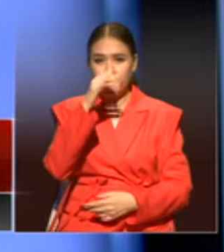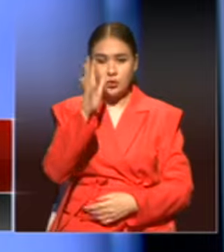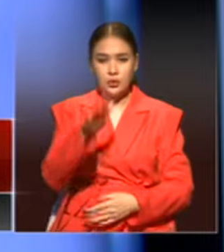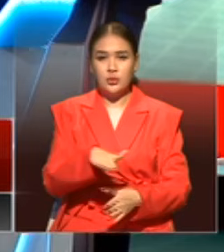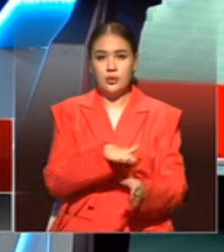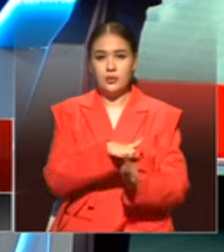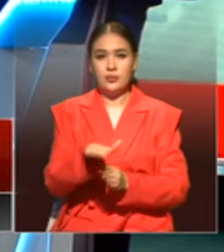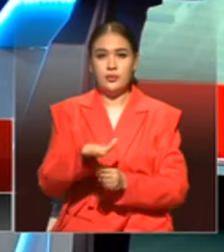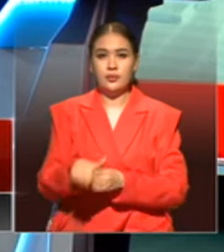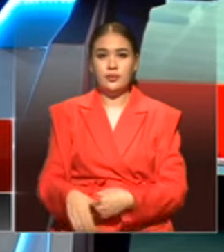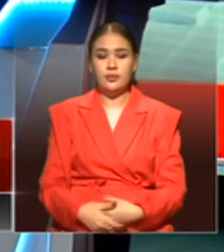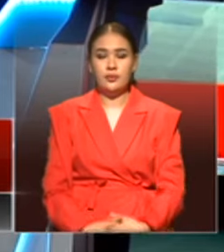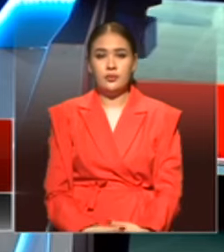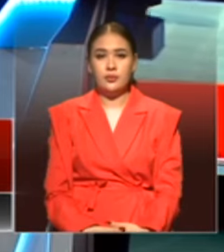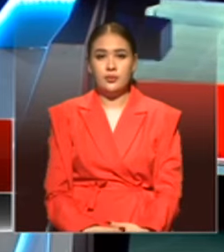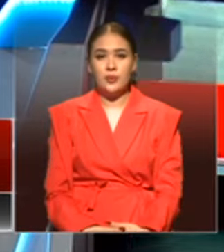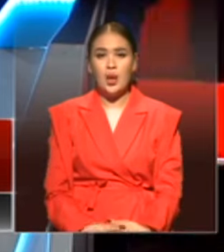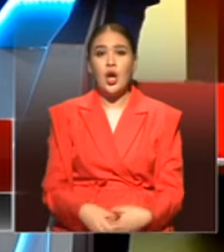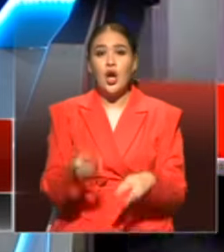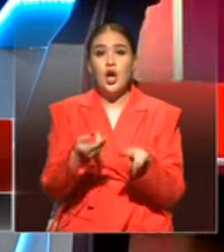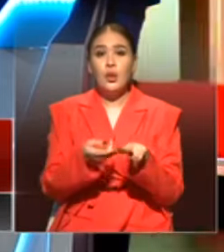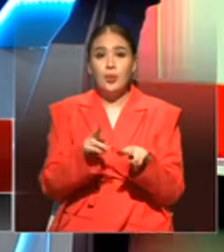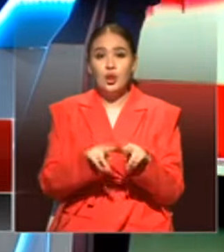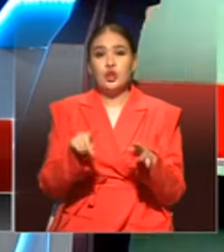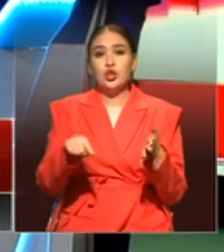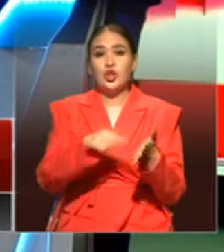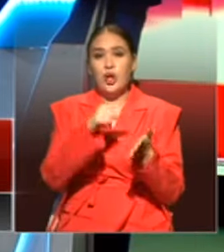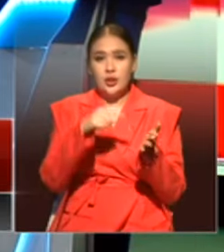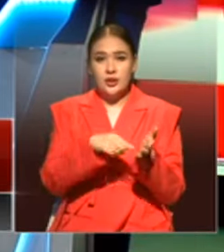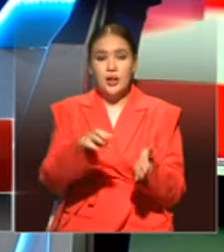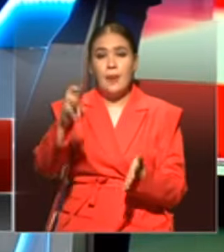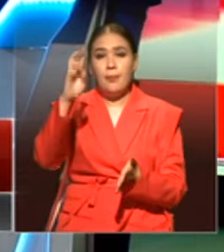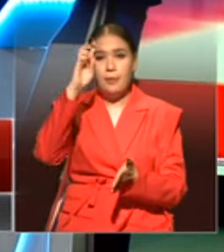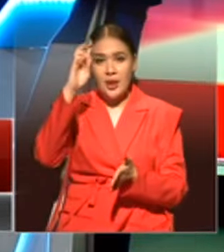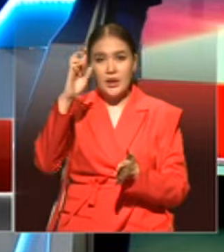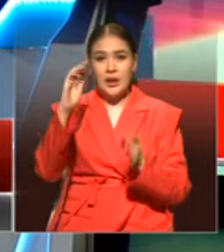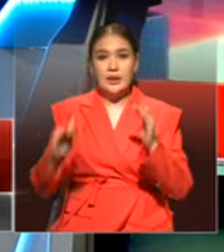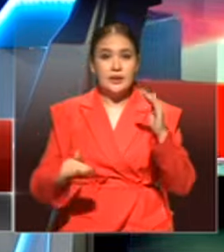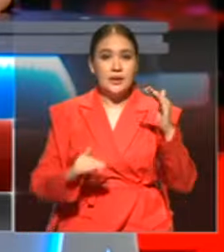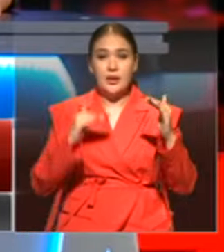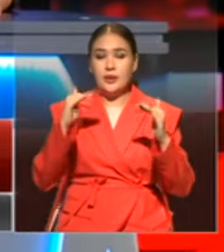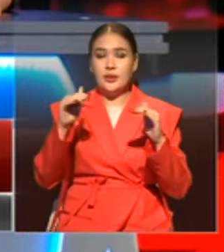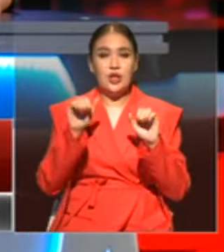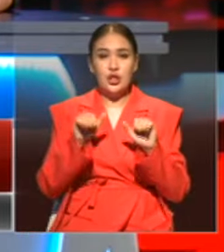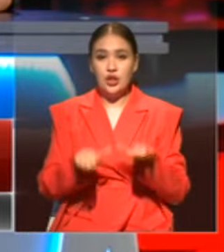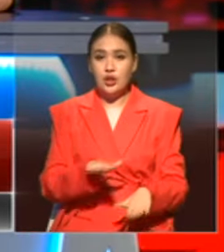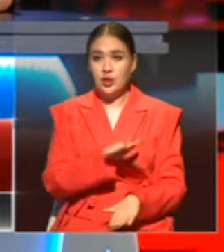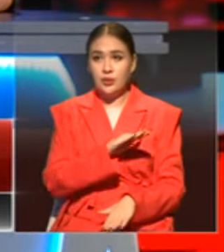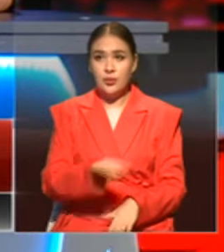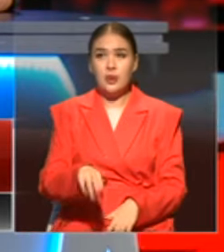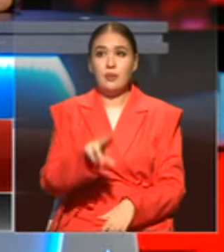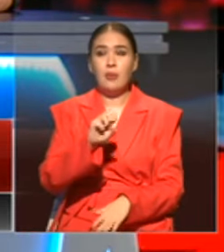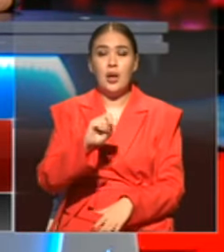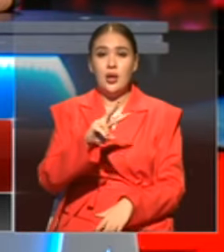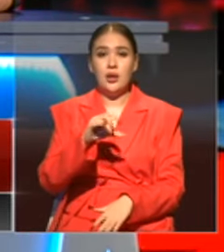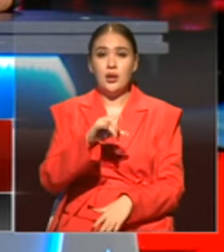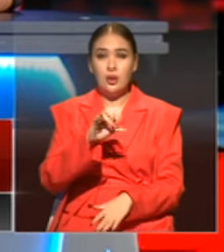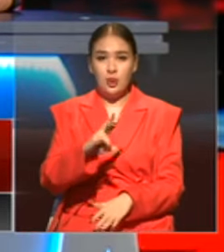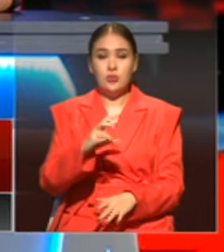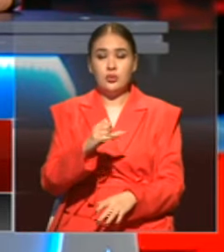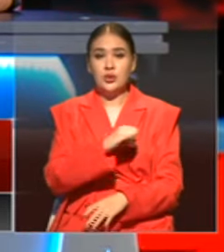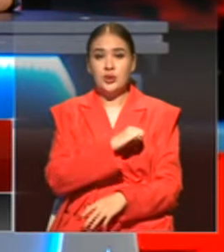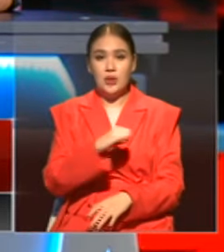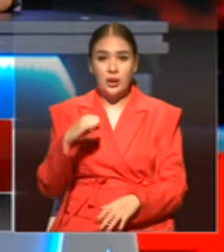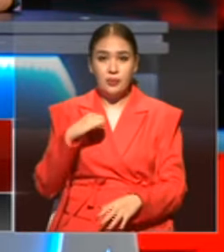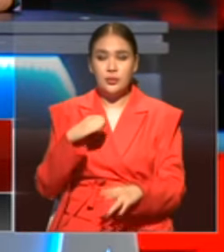мырза Бұл сұрақты мен айттым ғой жаңа мемлекеттік деңгейде шешпей біз бұл полигондардан ешқашан құтылмаймыз. Қазір енді